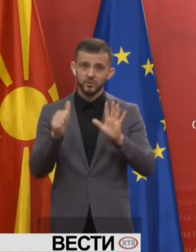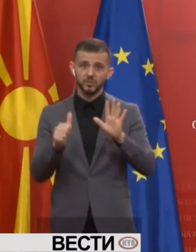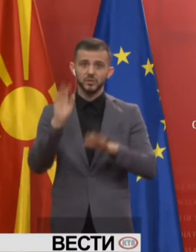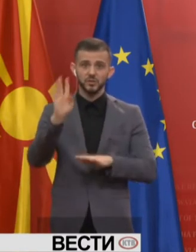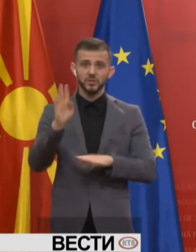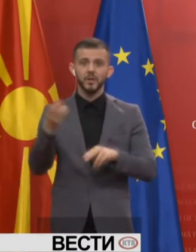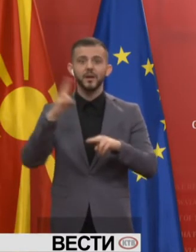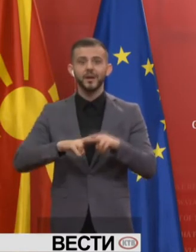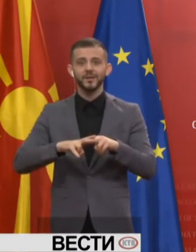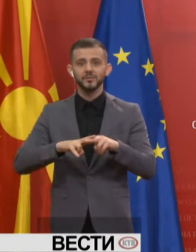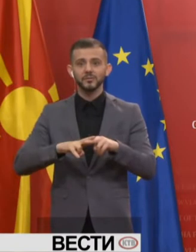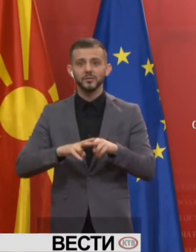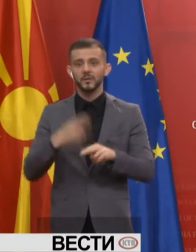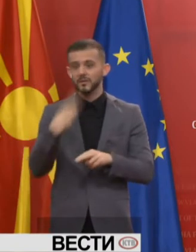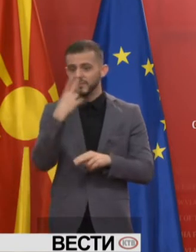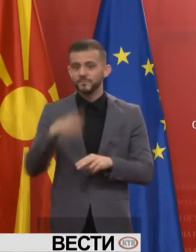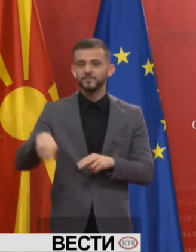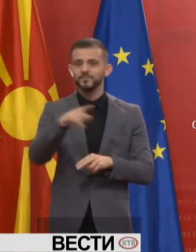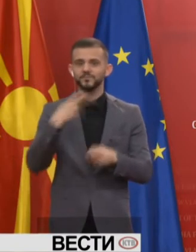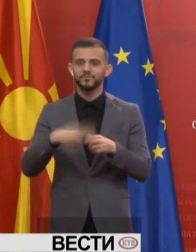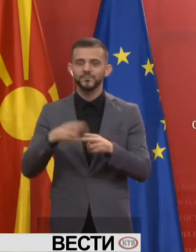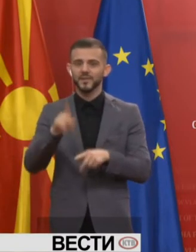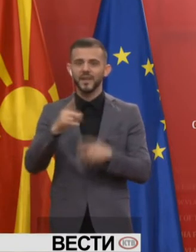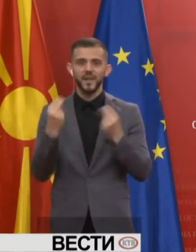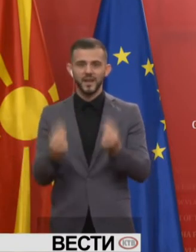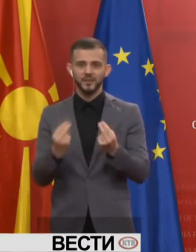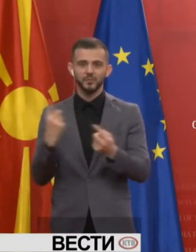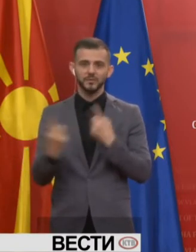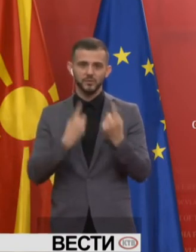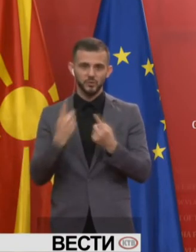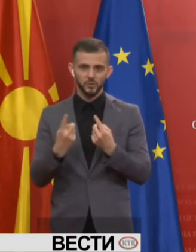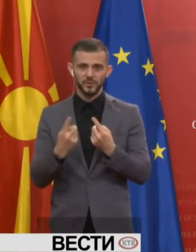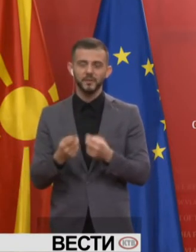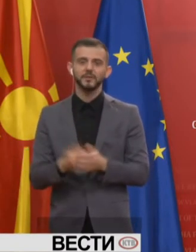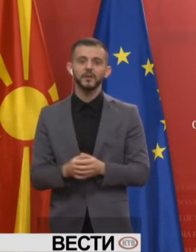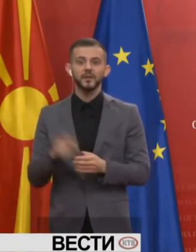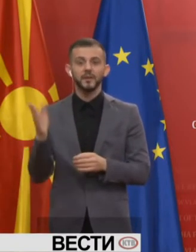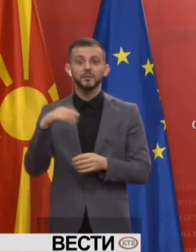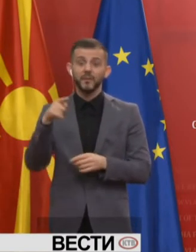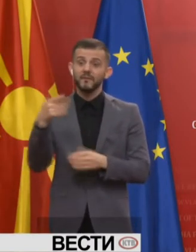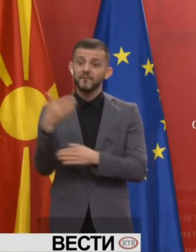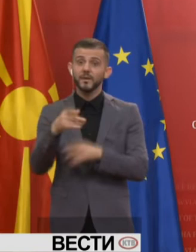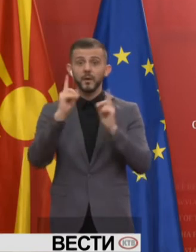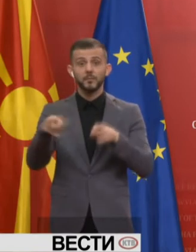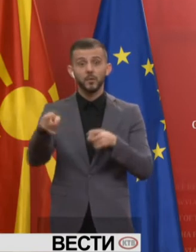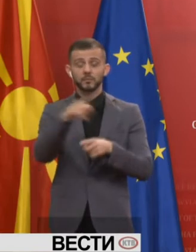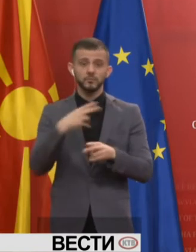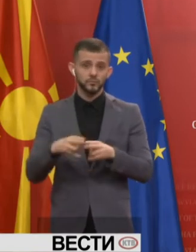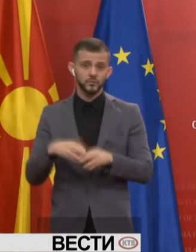64 решенија за констатирана лоша обшта хигиенска состава по кои што правните субјекти веднаш